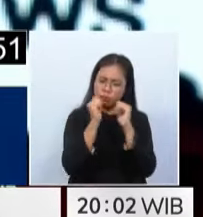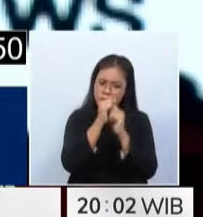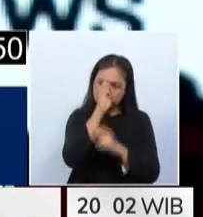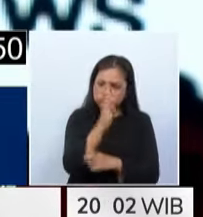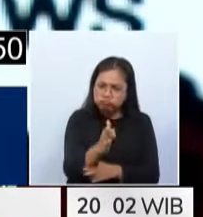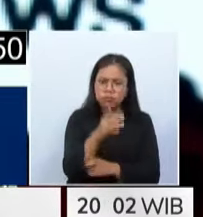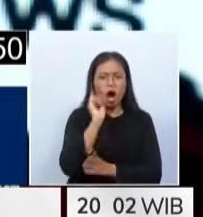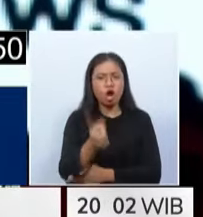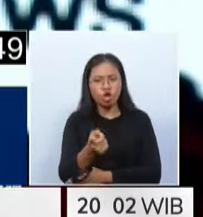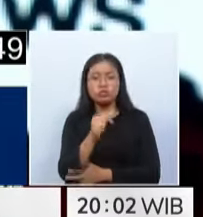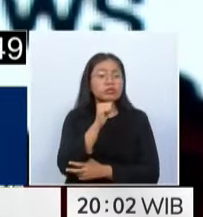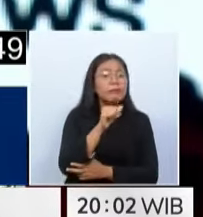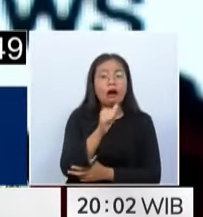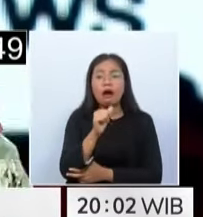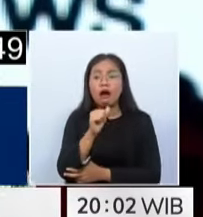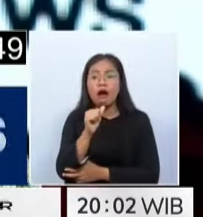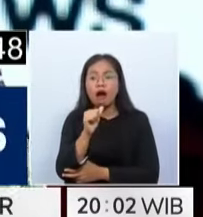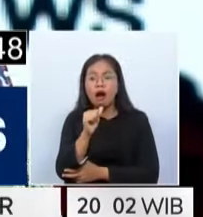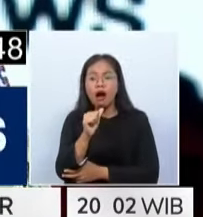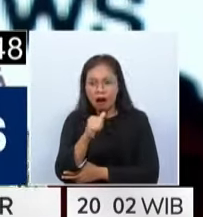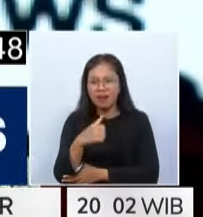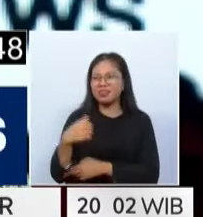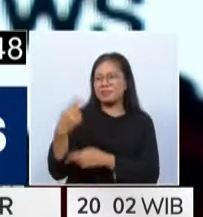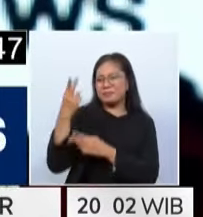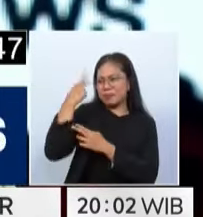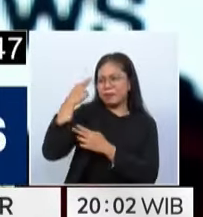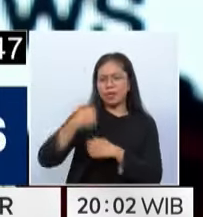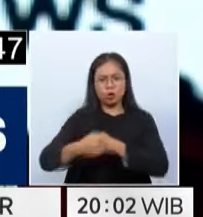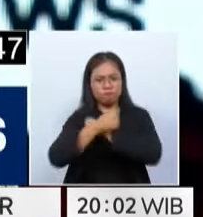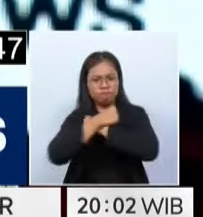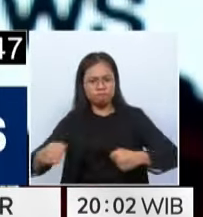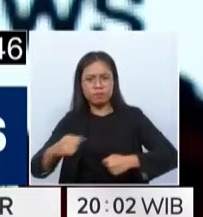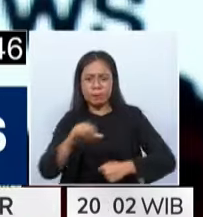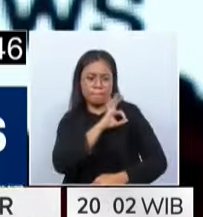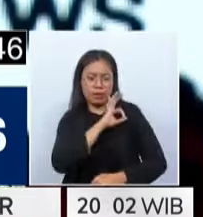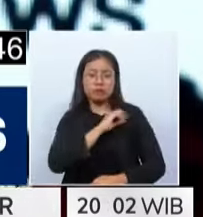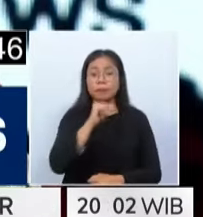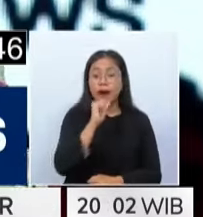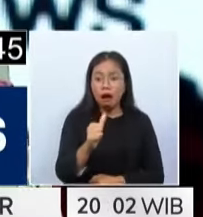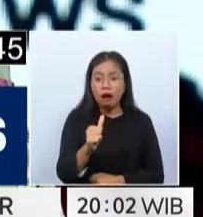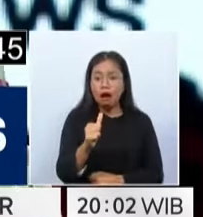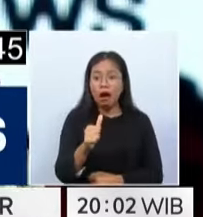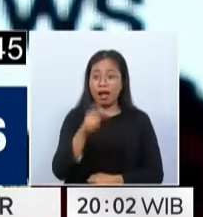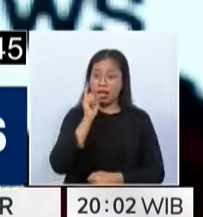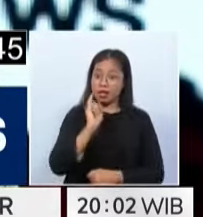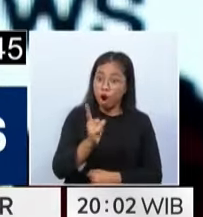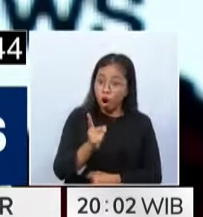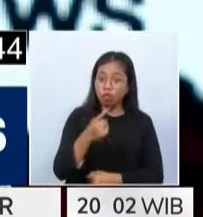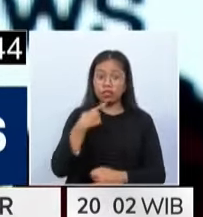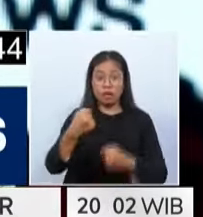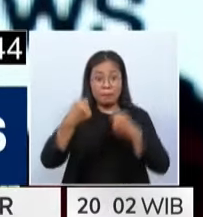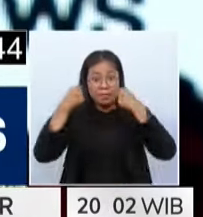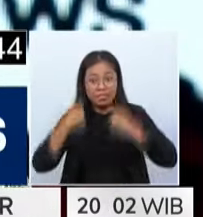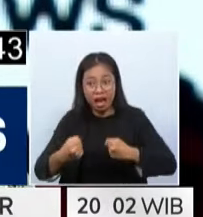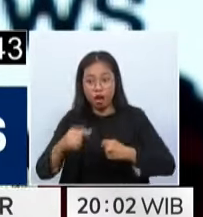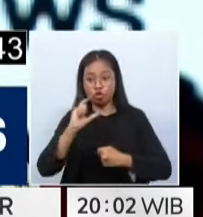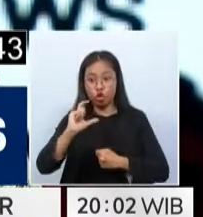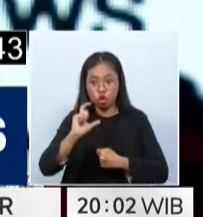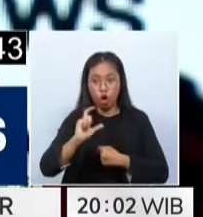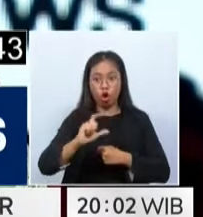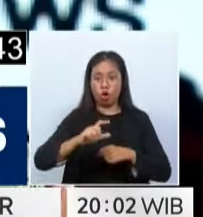Pemimpin tertinggi presiden maka kalaulah kemudian kita bicara pertahanan yang ada di laut maka